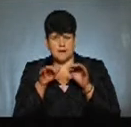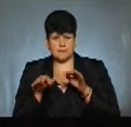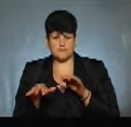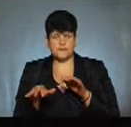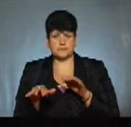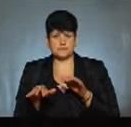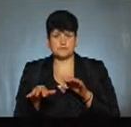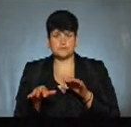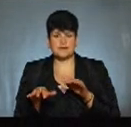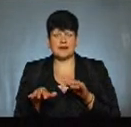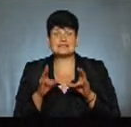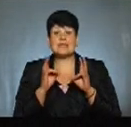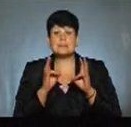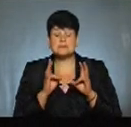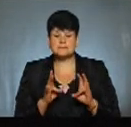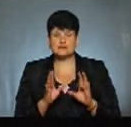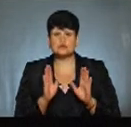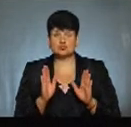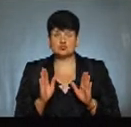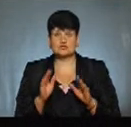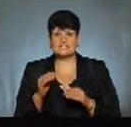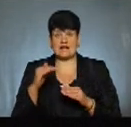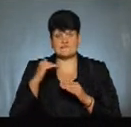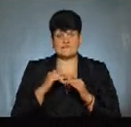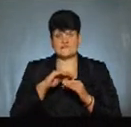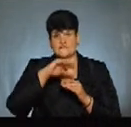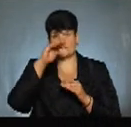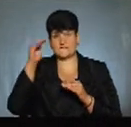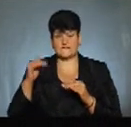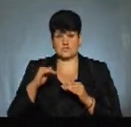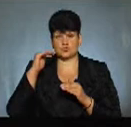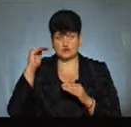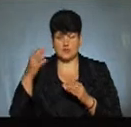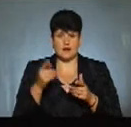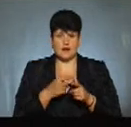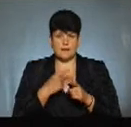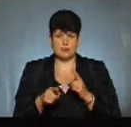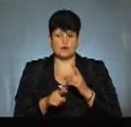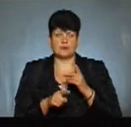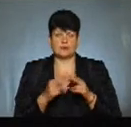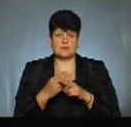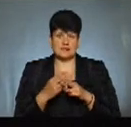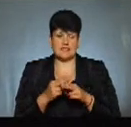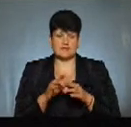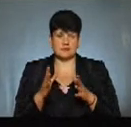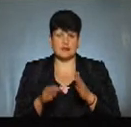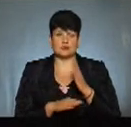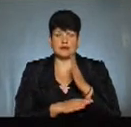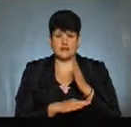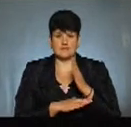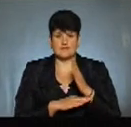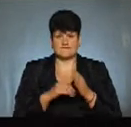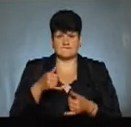землю. Небезпечно перебувати на височині, поблизу високих дерев, поблизу металевих предметів. Бажано укритися